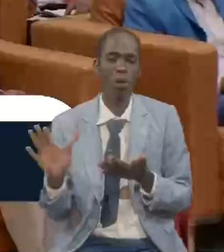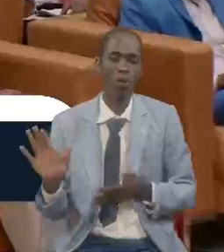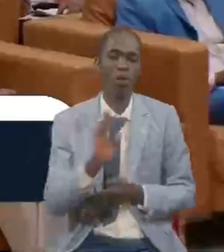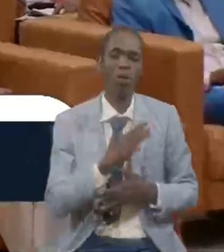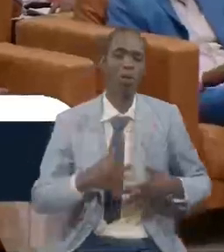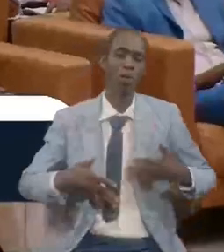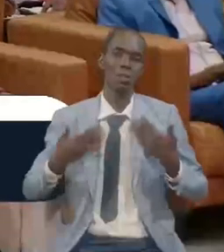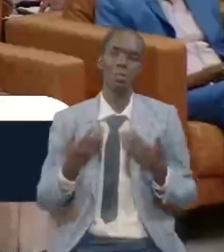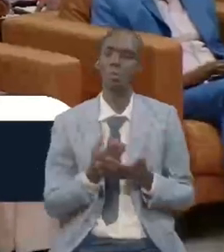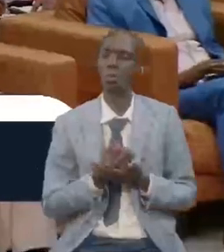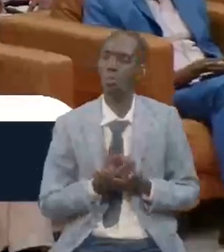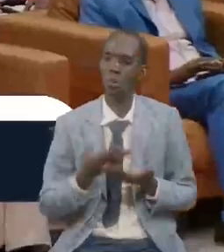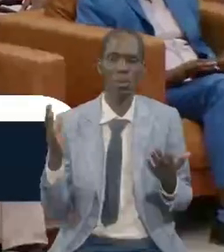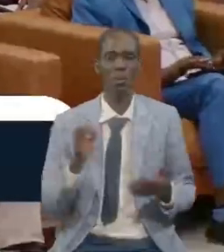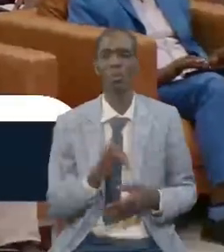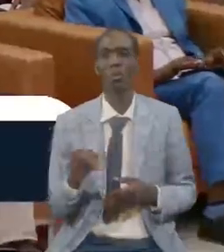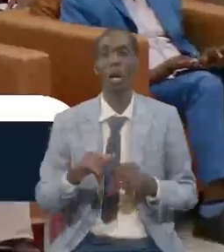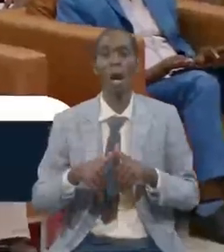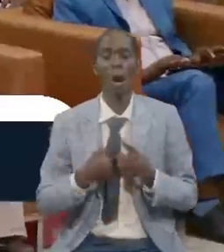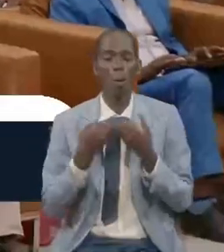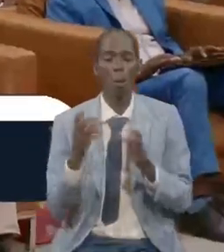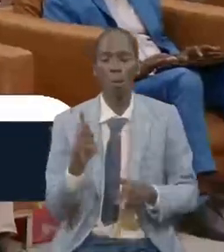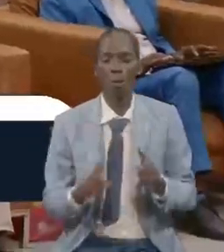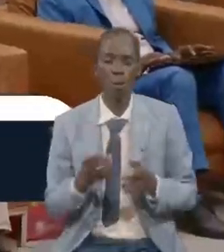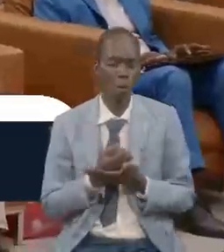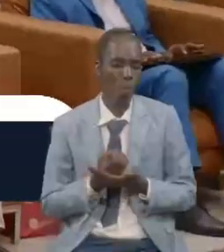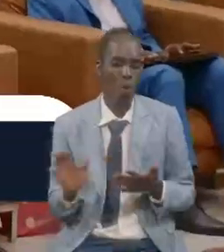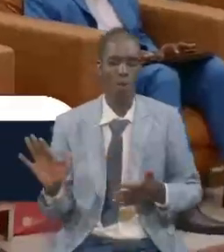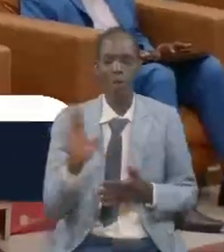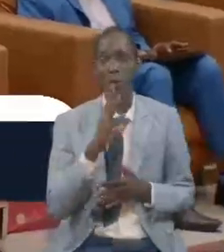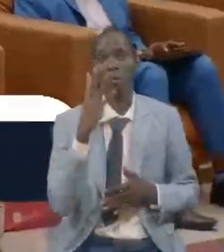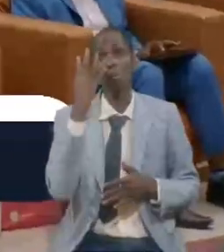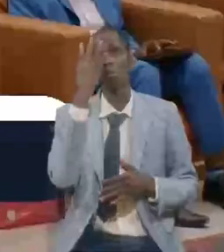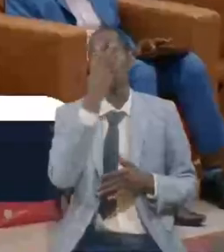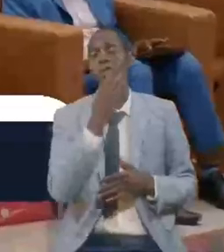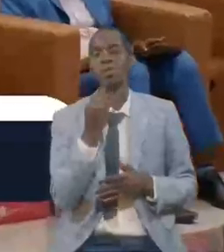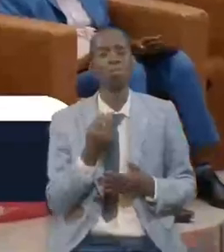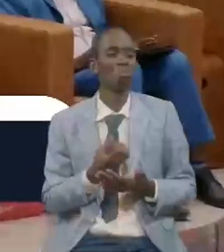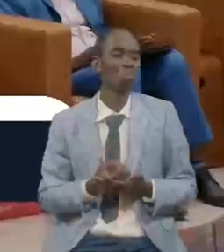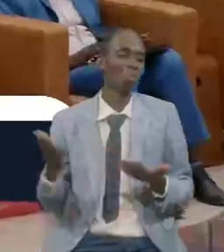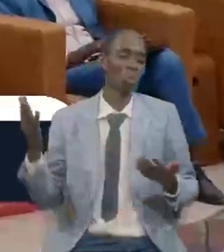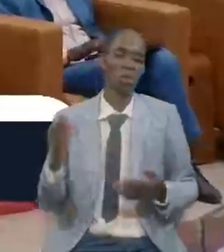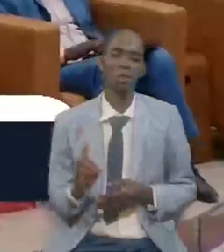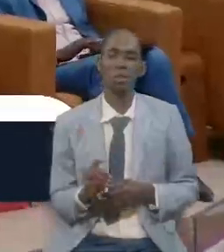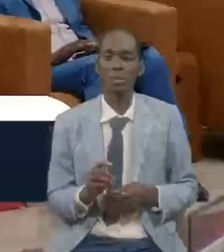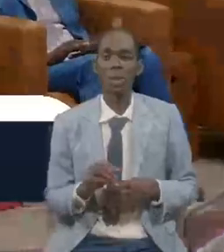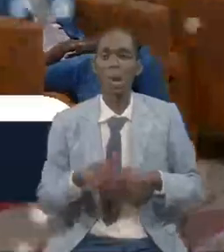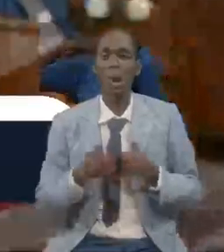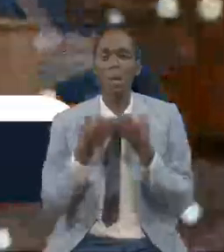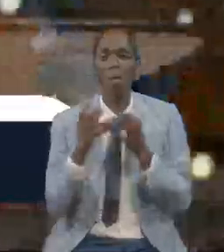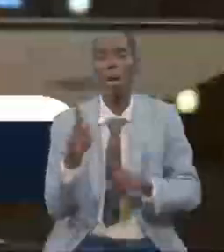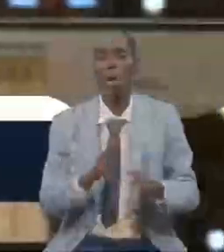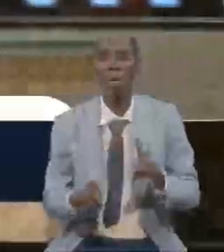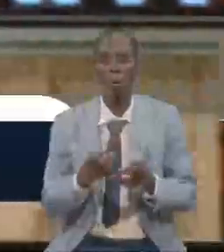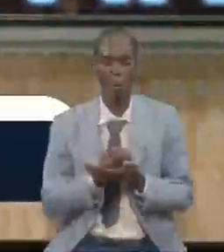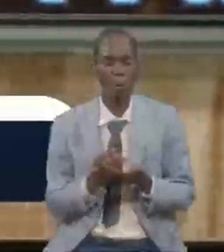vie? Ils ont gâché leur vie. Combien de personnes ont gâché leur beauté? Combien de personnes ont